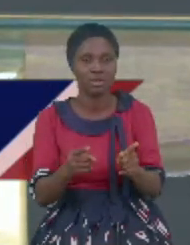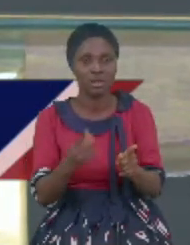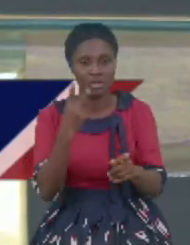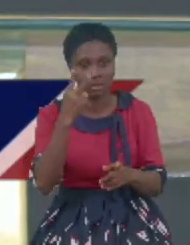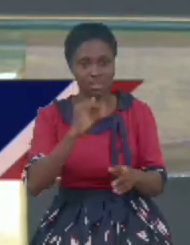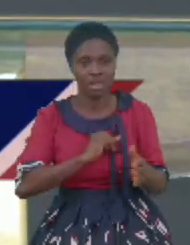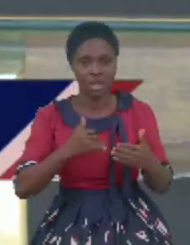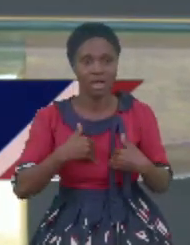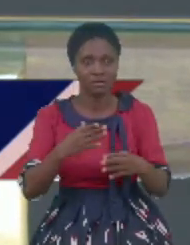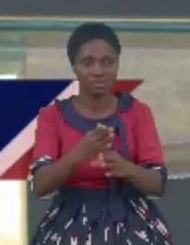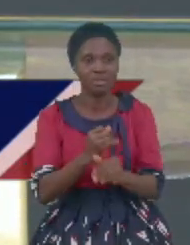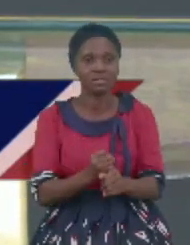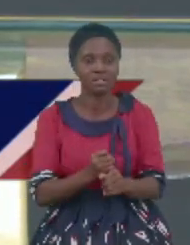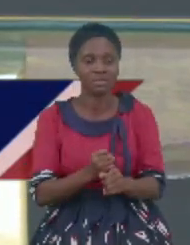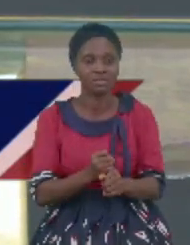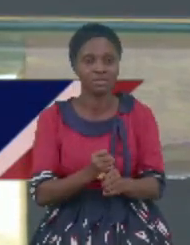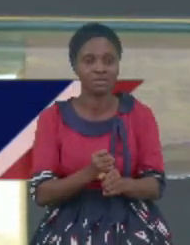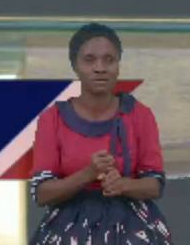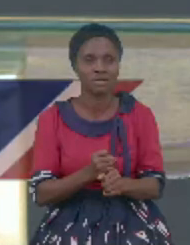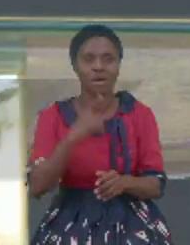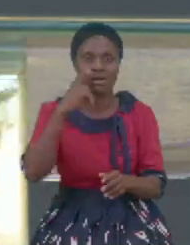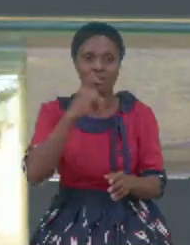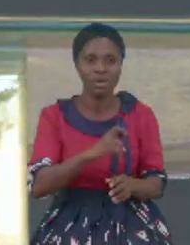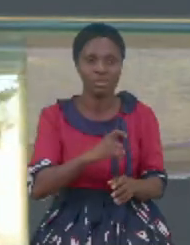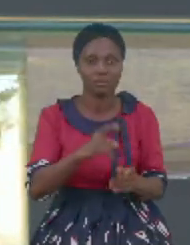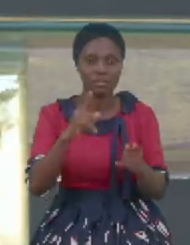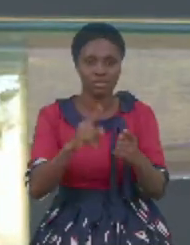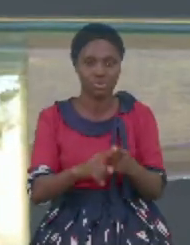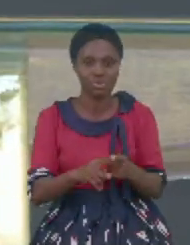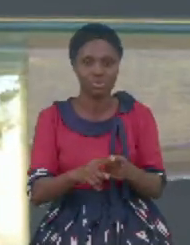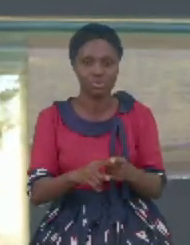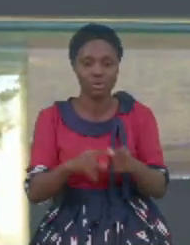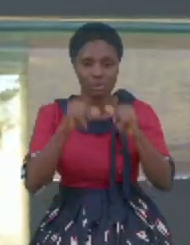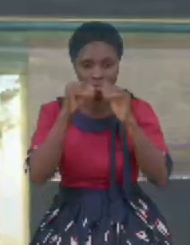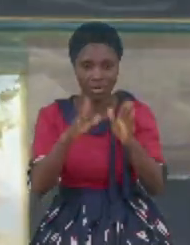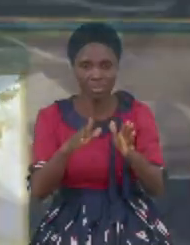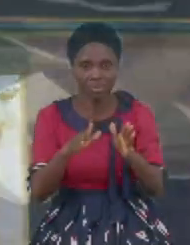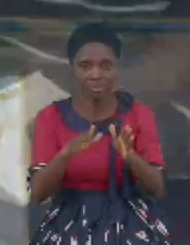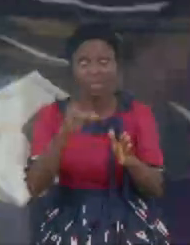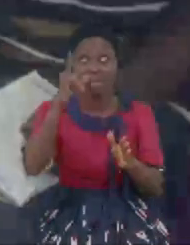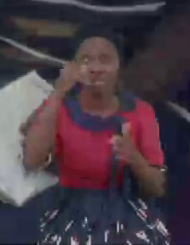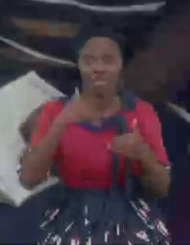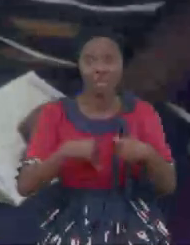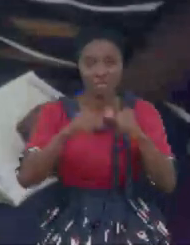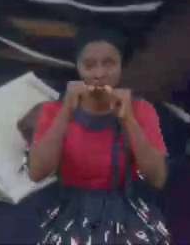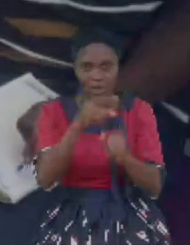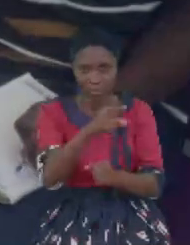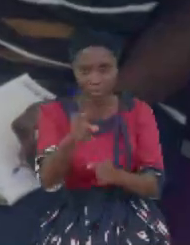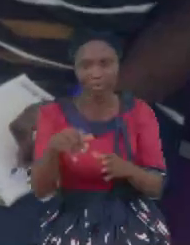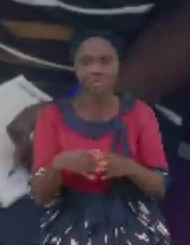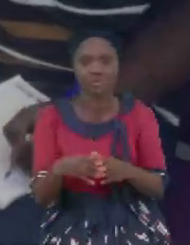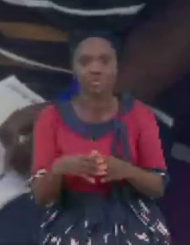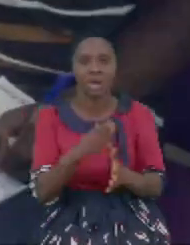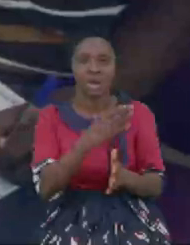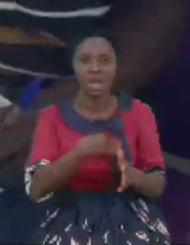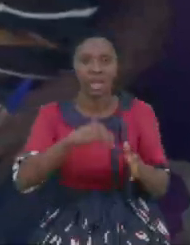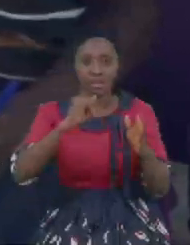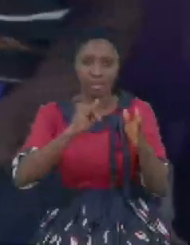bénir. Il a béni. Il t'a béni. Je ne